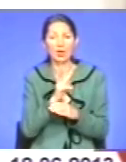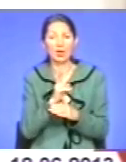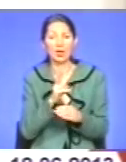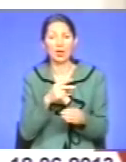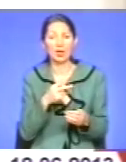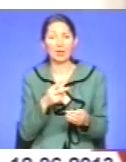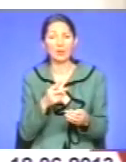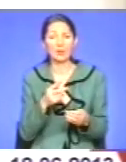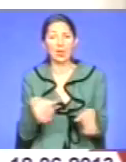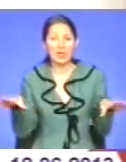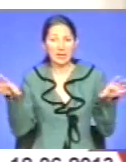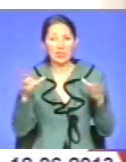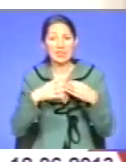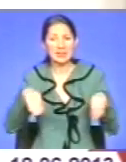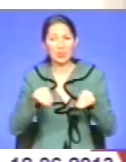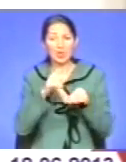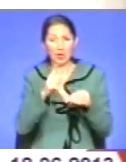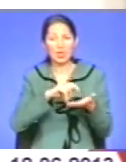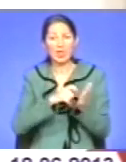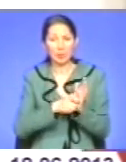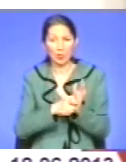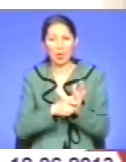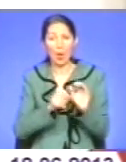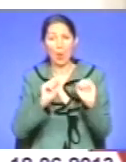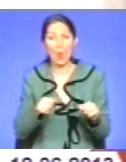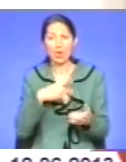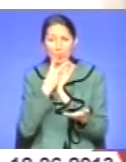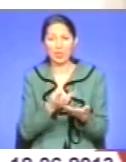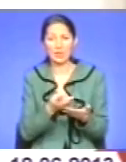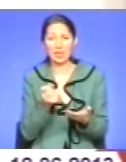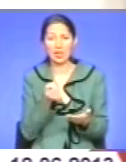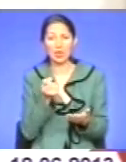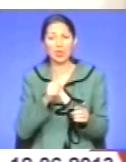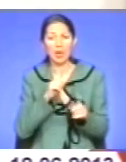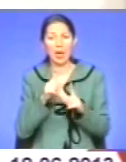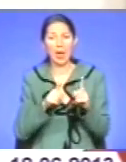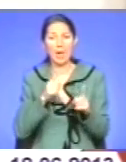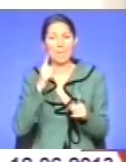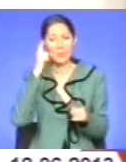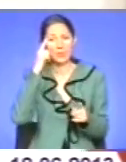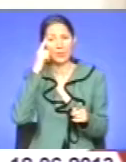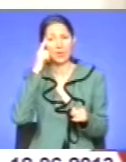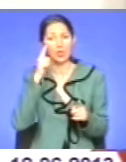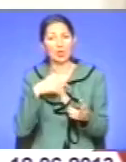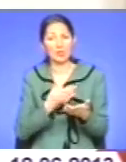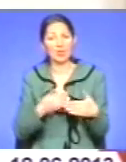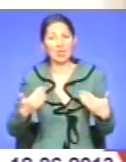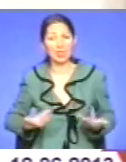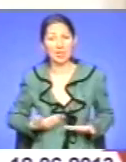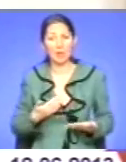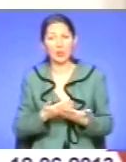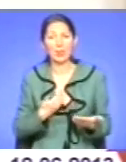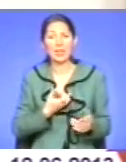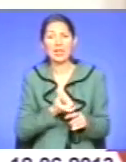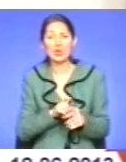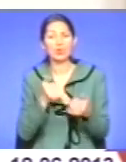одній аудиторії, ти можеш на це подивитися, ти трішки переосмислюєш своє життя. Наприклад, мене дуже